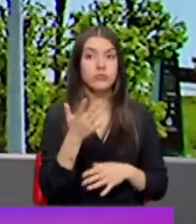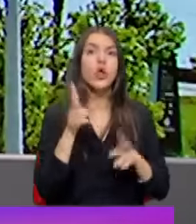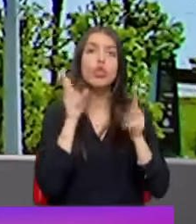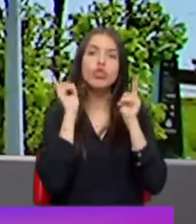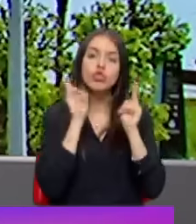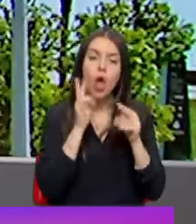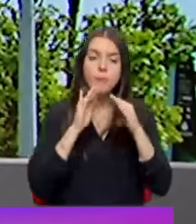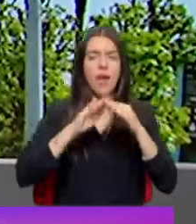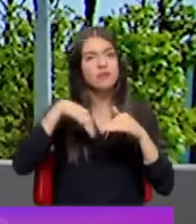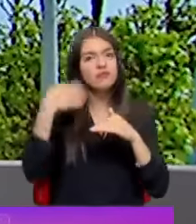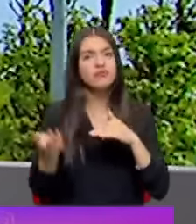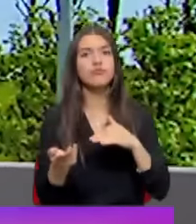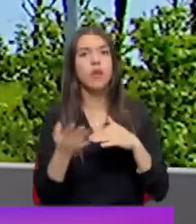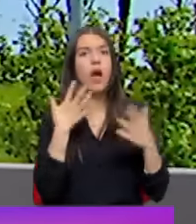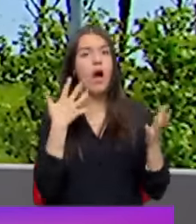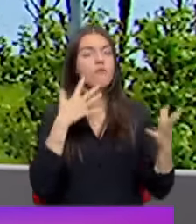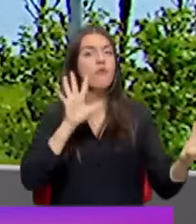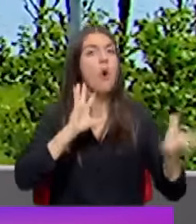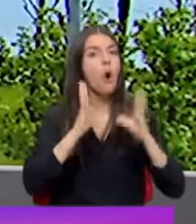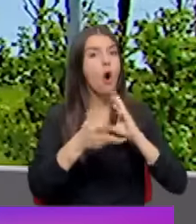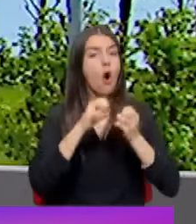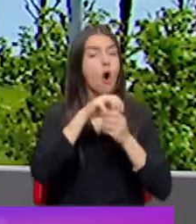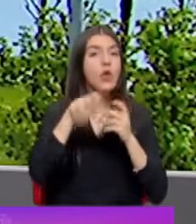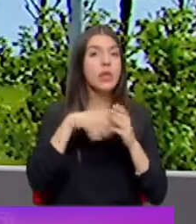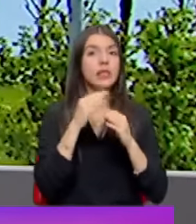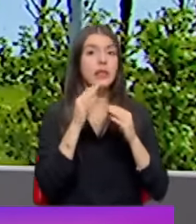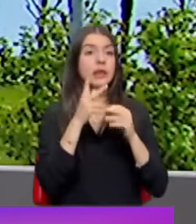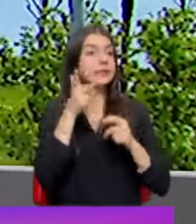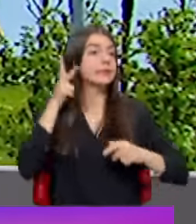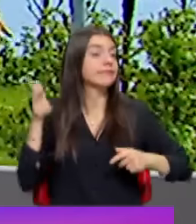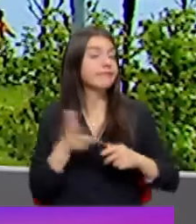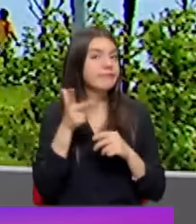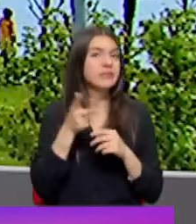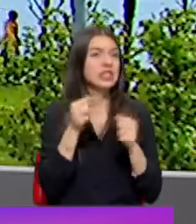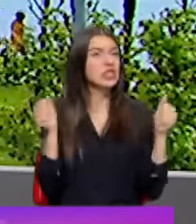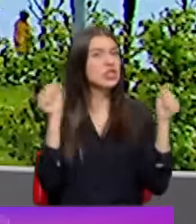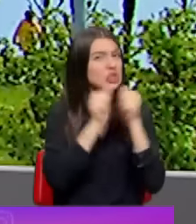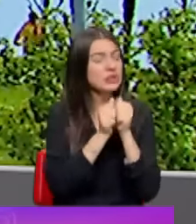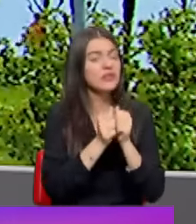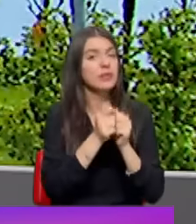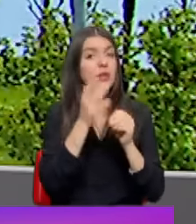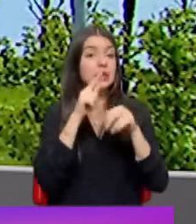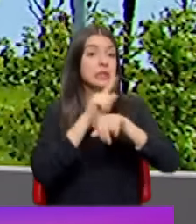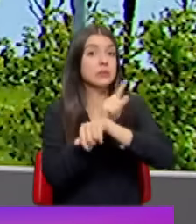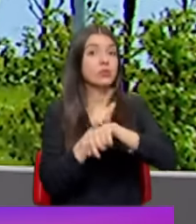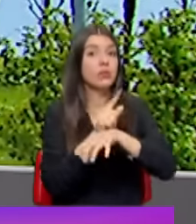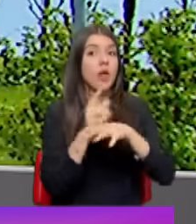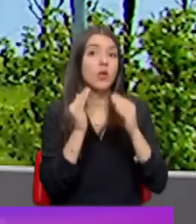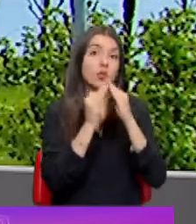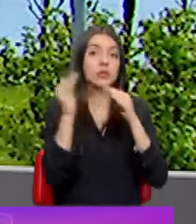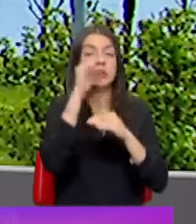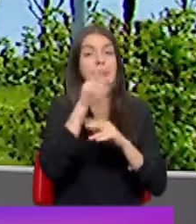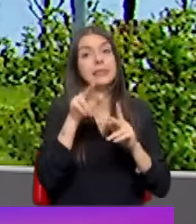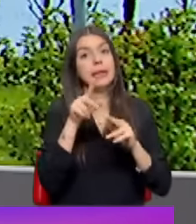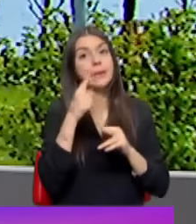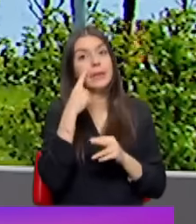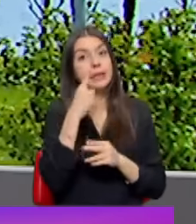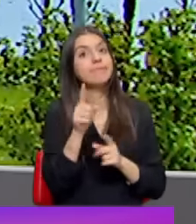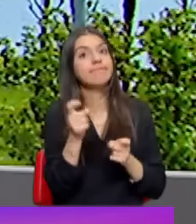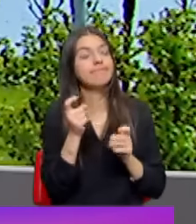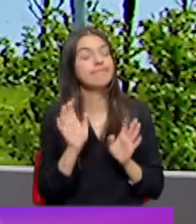normalin dışında hava olaylarının sayısının, sıklığının, şiddetinin ve süresinin artması gibi bir öngörüye